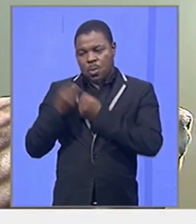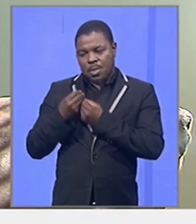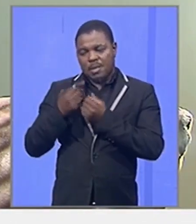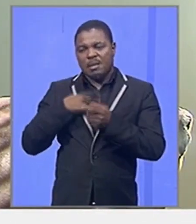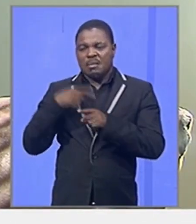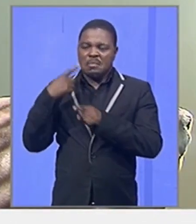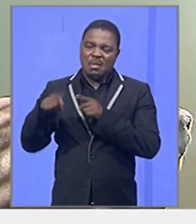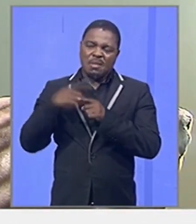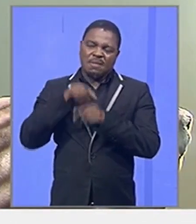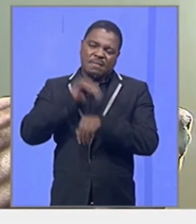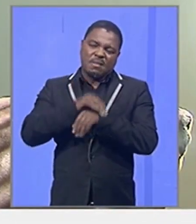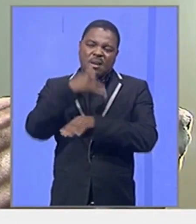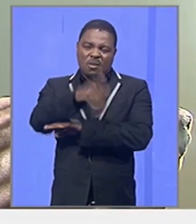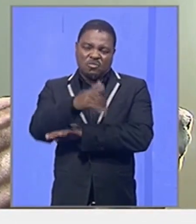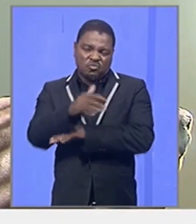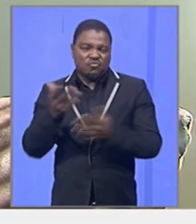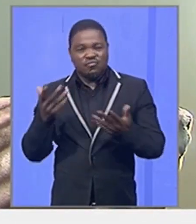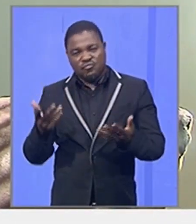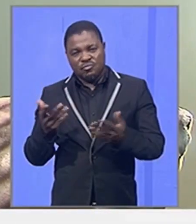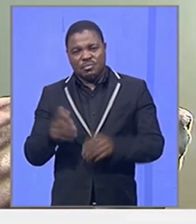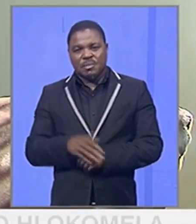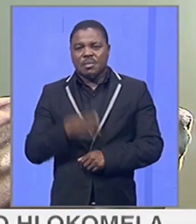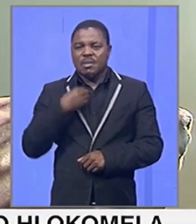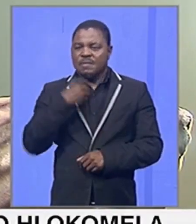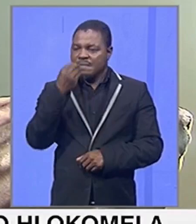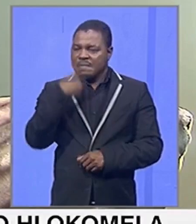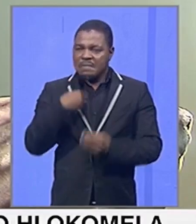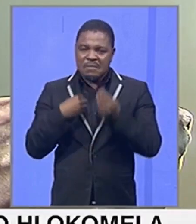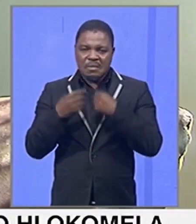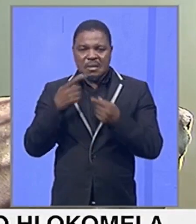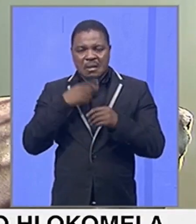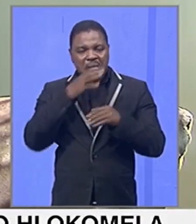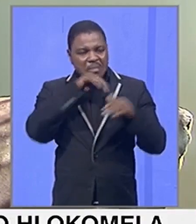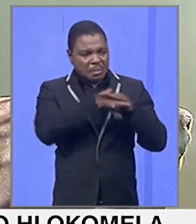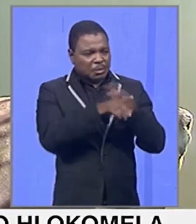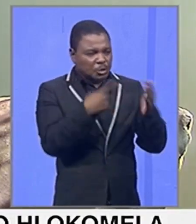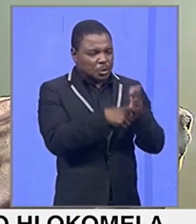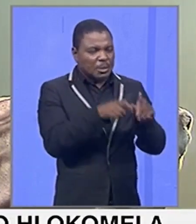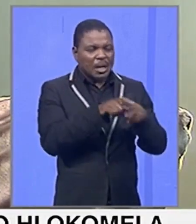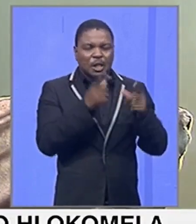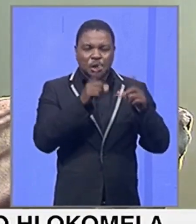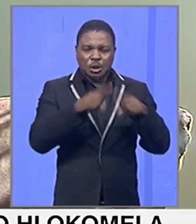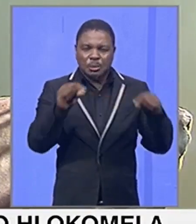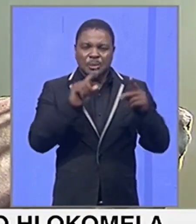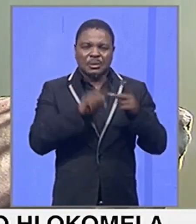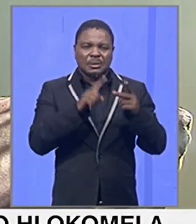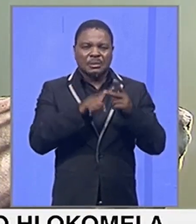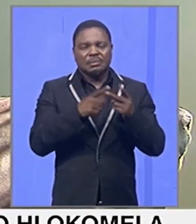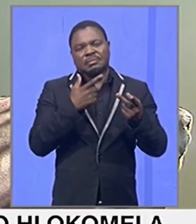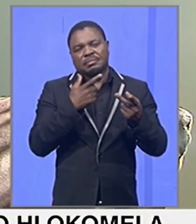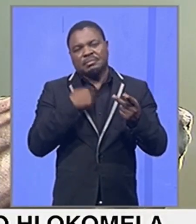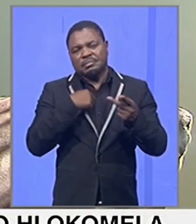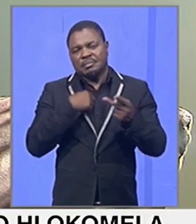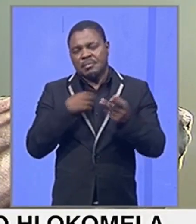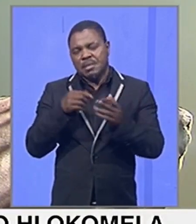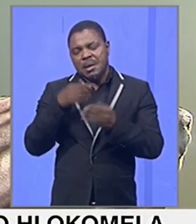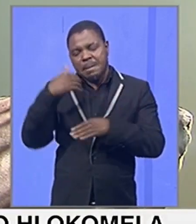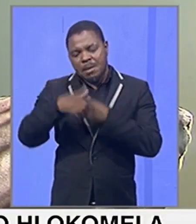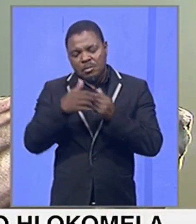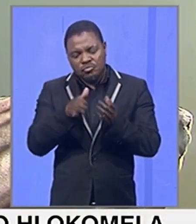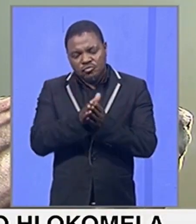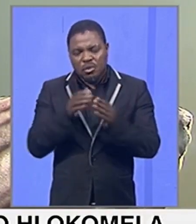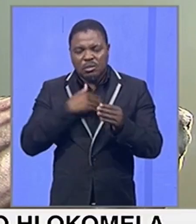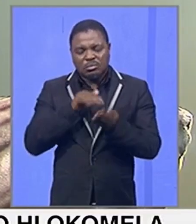outside with my friends. And the food that I eat, I would go to the shop and maybe buy me chips to put on my bread. Or even just try to make